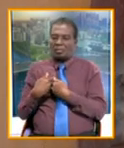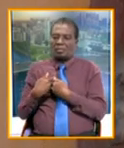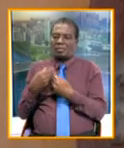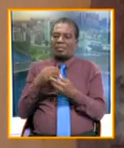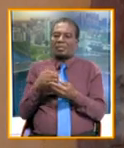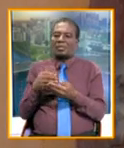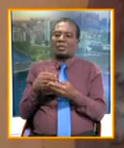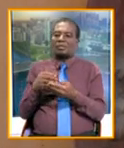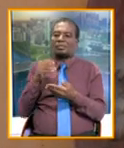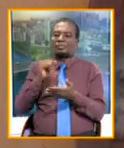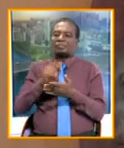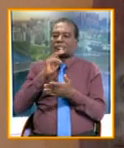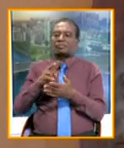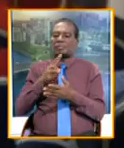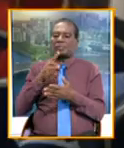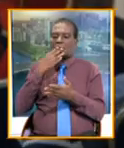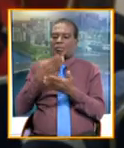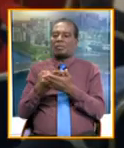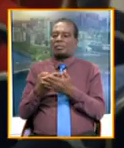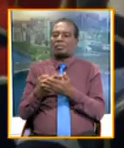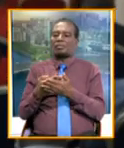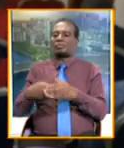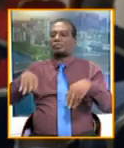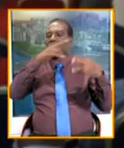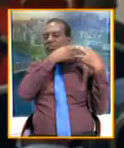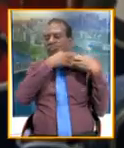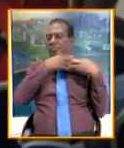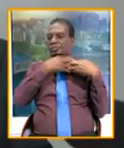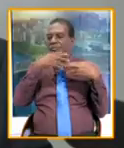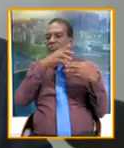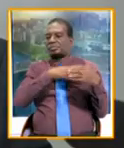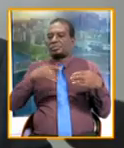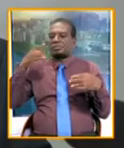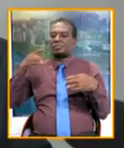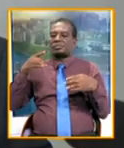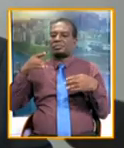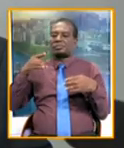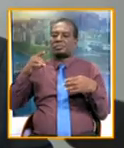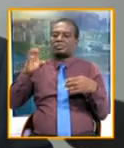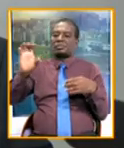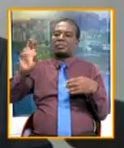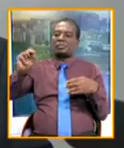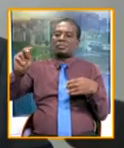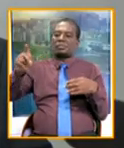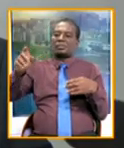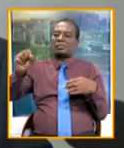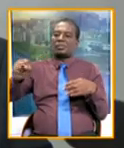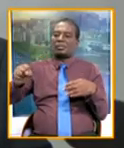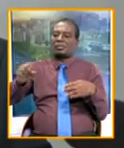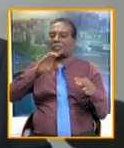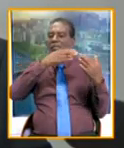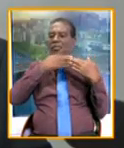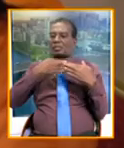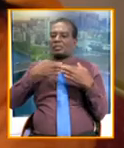contrepartie, en tout cas, ça sera très bon. Le chef de la délégation de la CNPS, Bamba Ahmed, en charge du régime social des